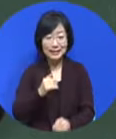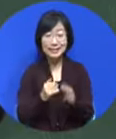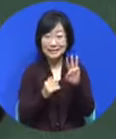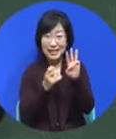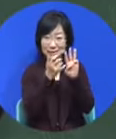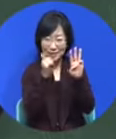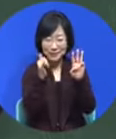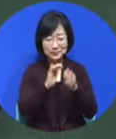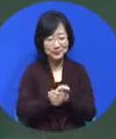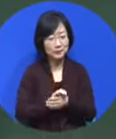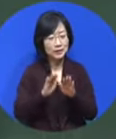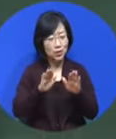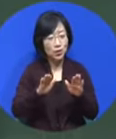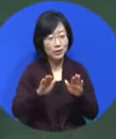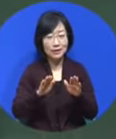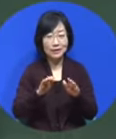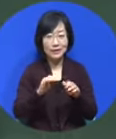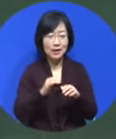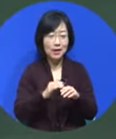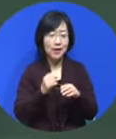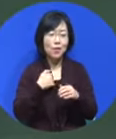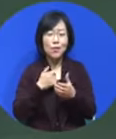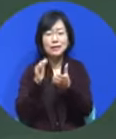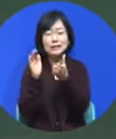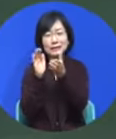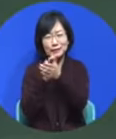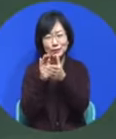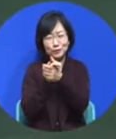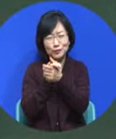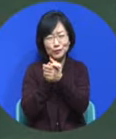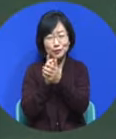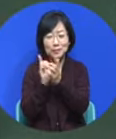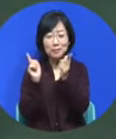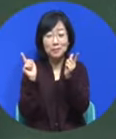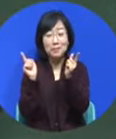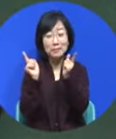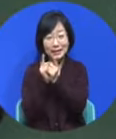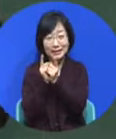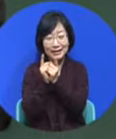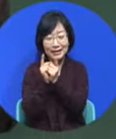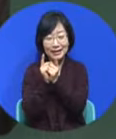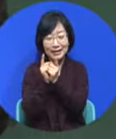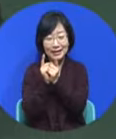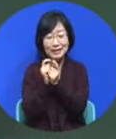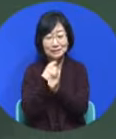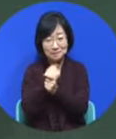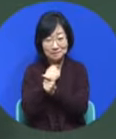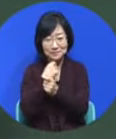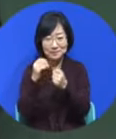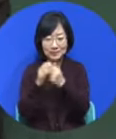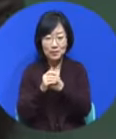번에 오 친구만 일데 하만 좀 보라고